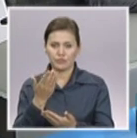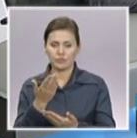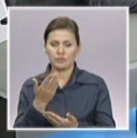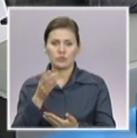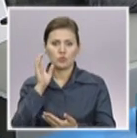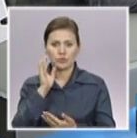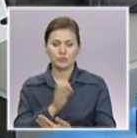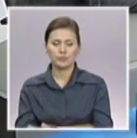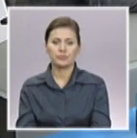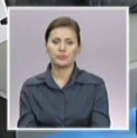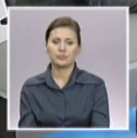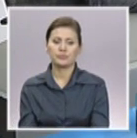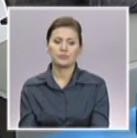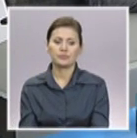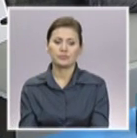Слушаем вас.